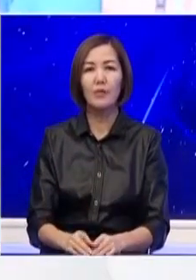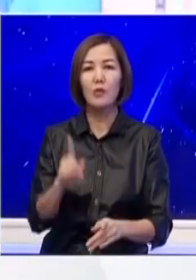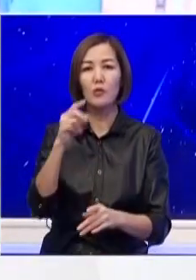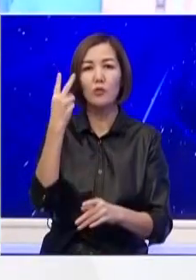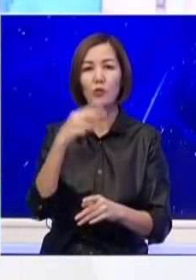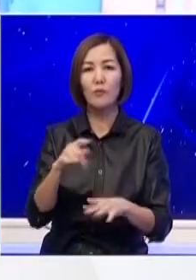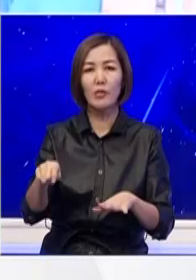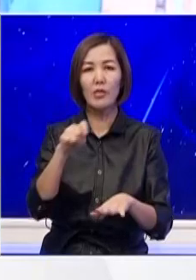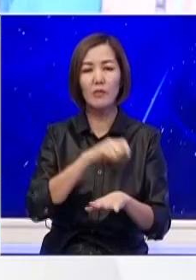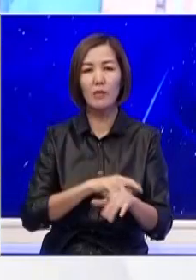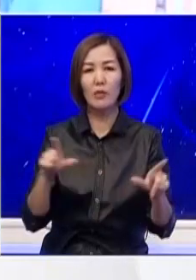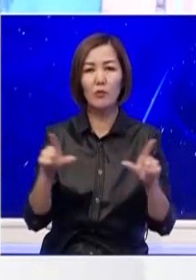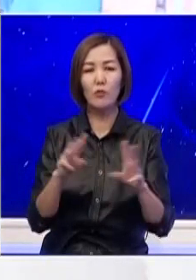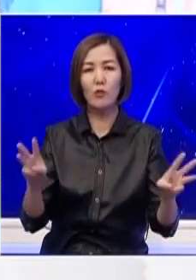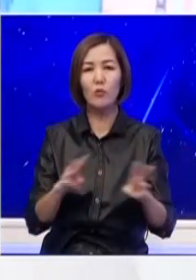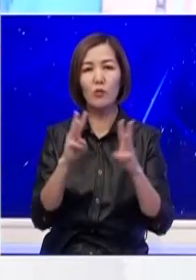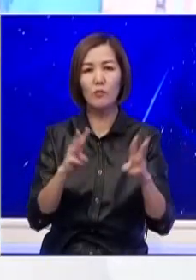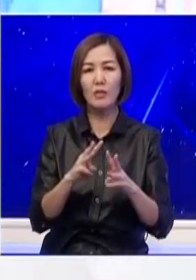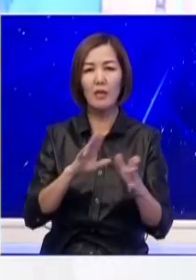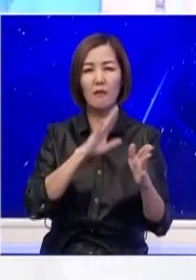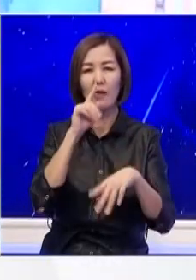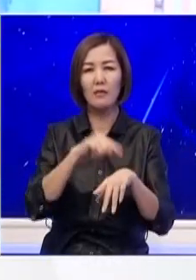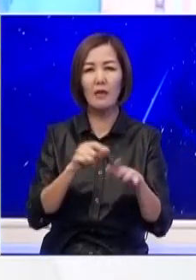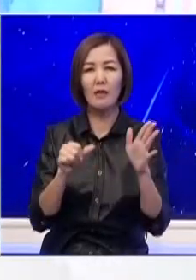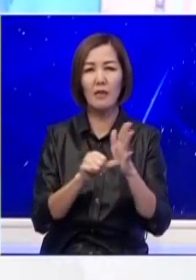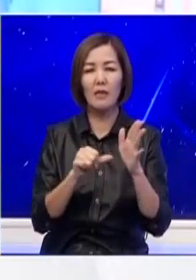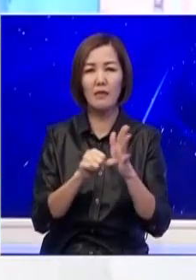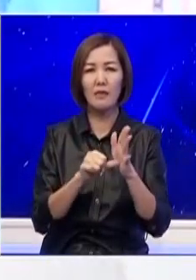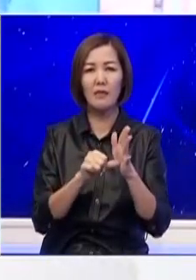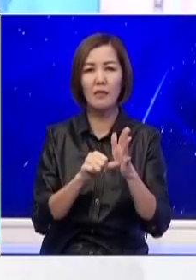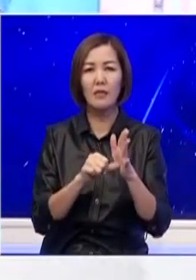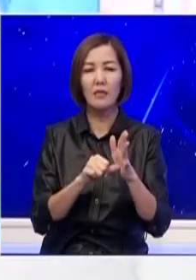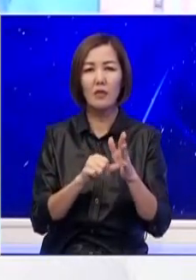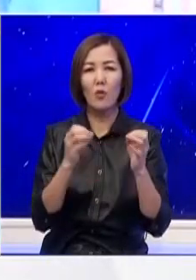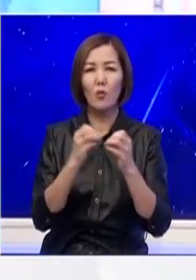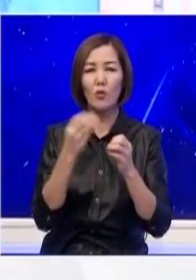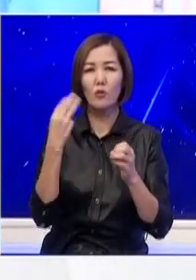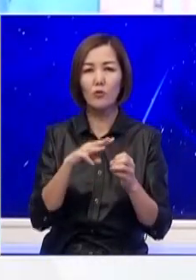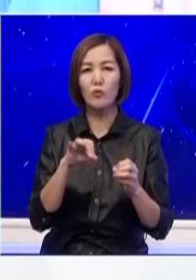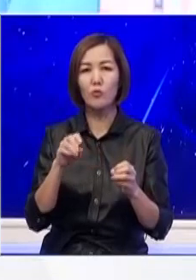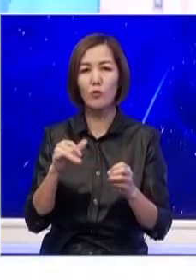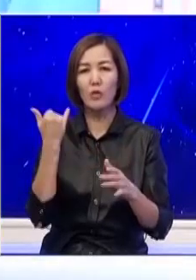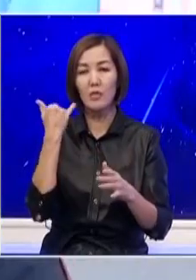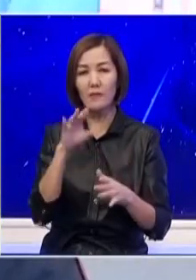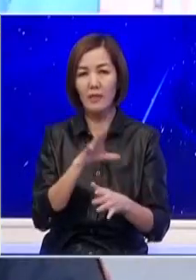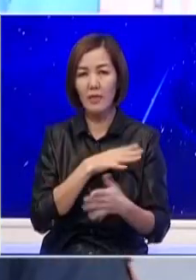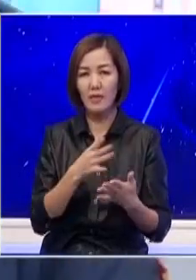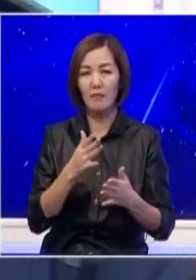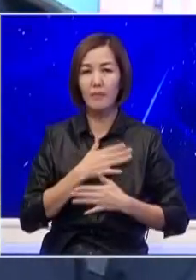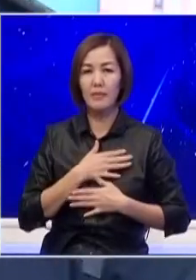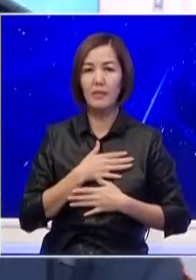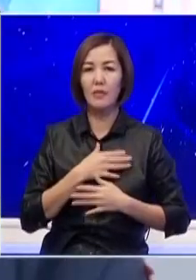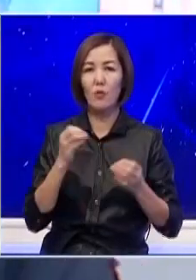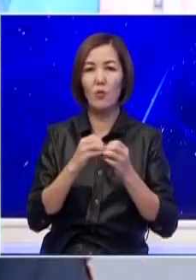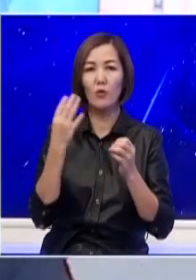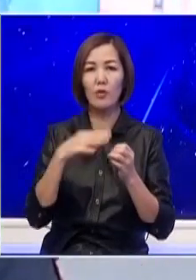120 шаршы метрлік дүкеннің өртеніп жатқаны туралы таңғы сағат 10-нан 34 минут өткенде бізге хабарлама келіп түсті. Біздің мамандар